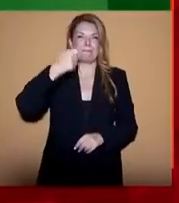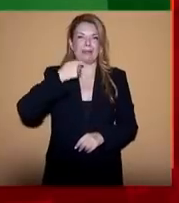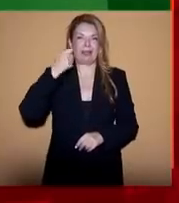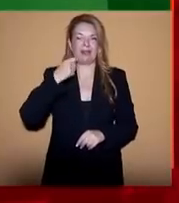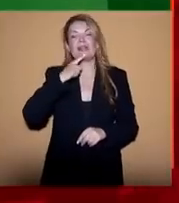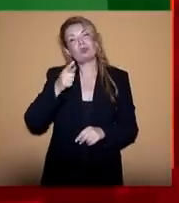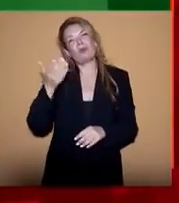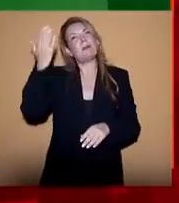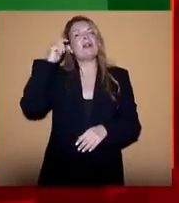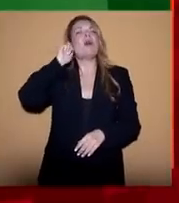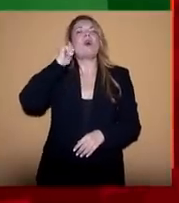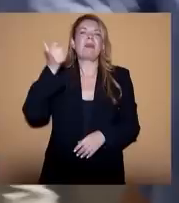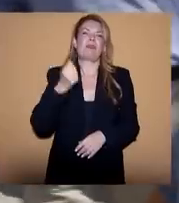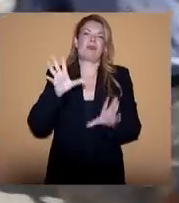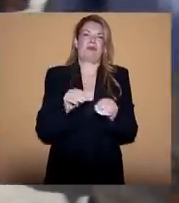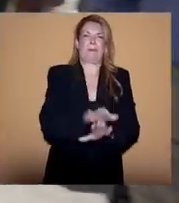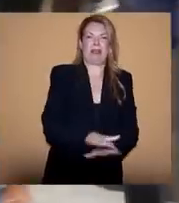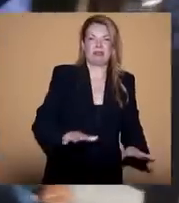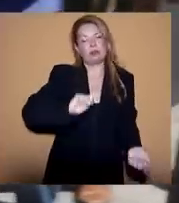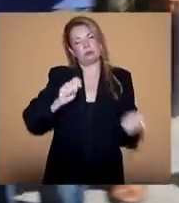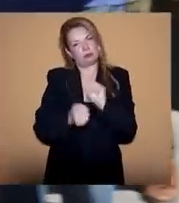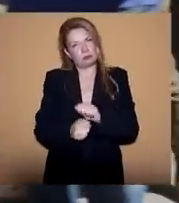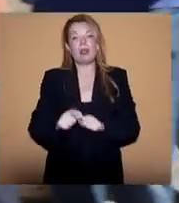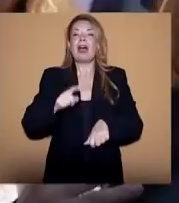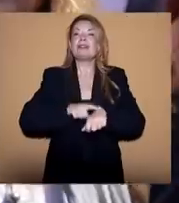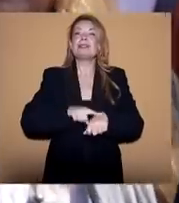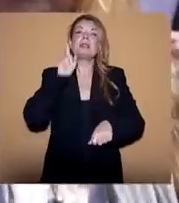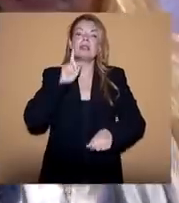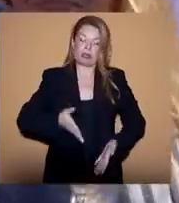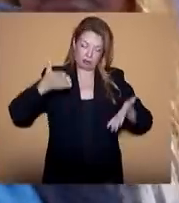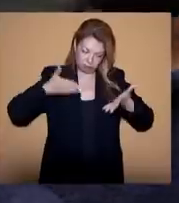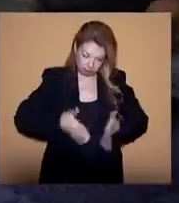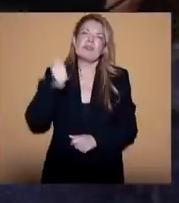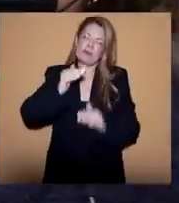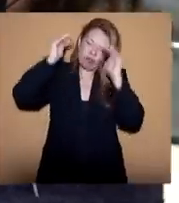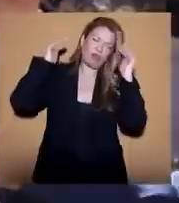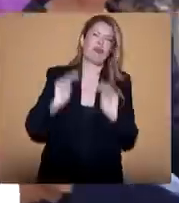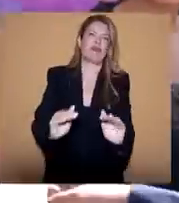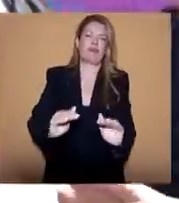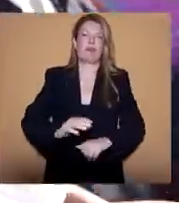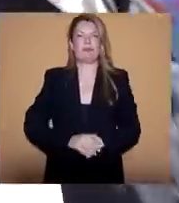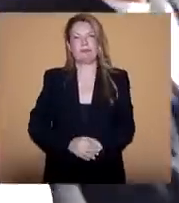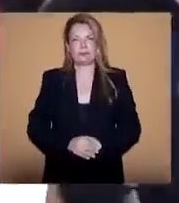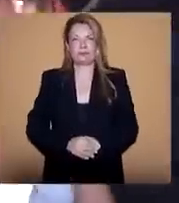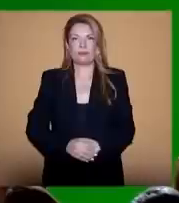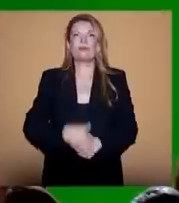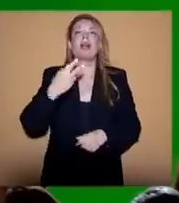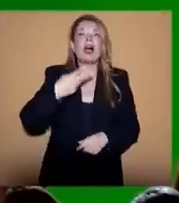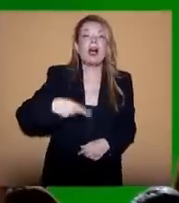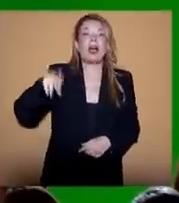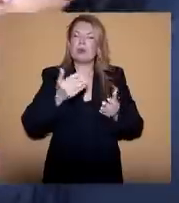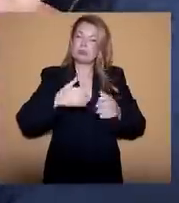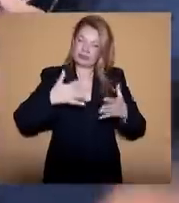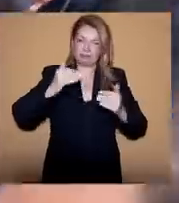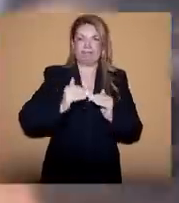επίδομα παιδιού, το οποίο θα λαμβάνουν από τη γέννηση του παιδιού τους μέχρι τα 24 του χρόνια. Αυξάνουμε το επίδομα μητέρας για το δεύτερο